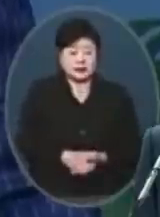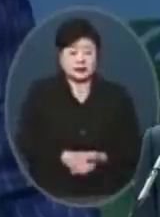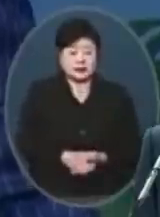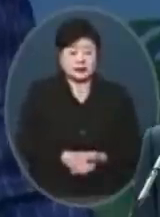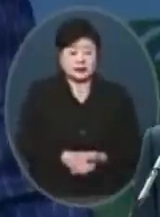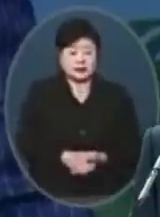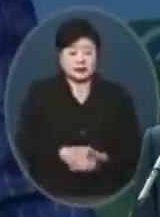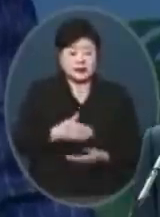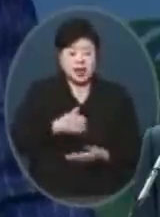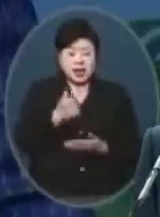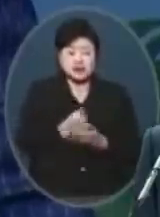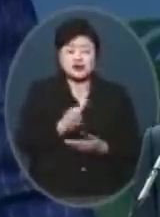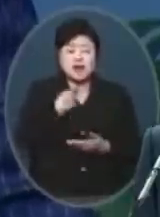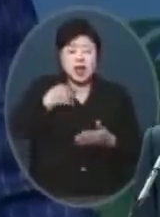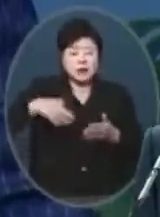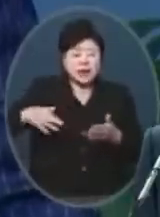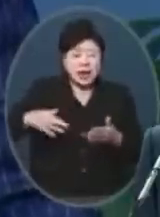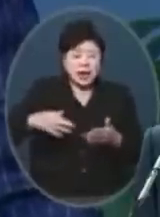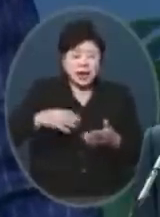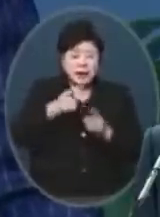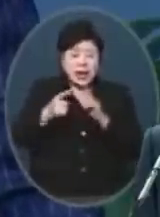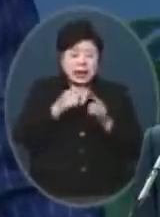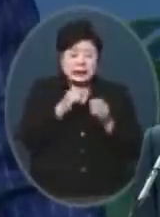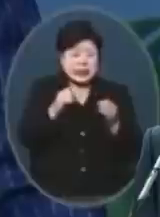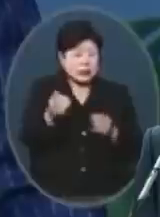나는 죄가 없다. 할 사람이 없어요.